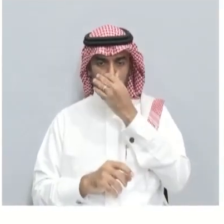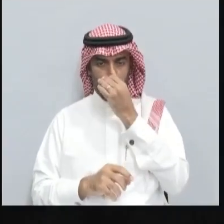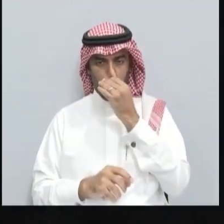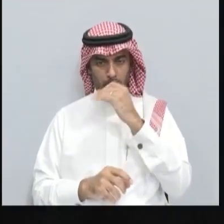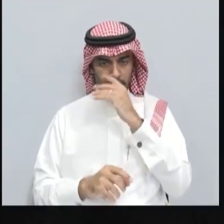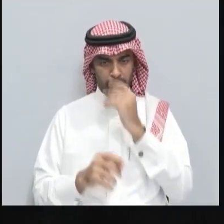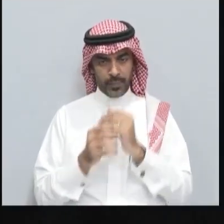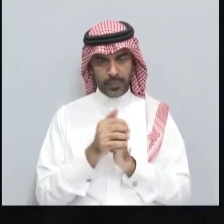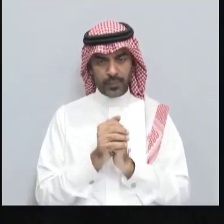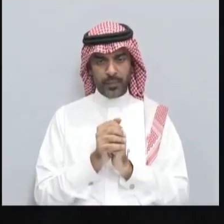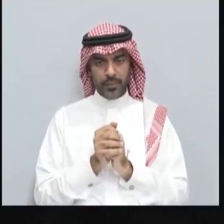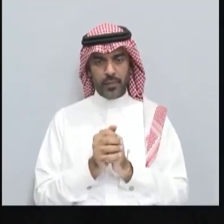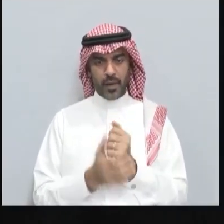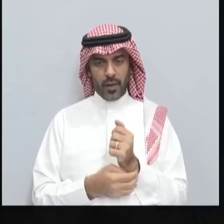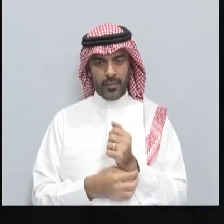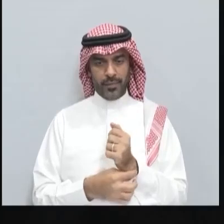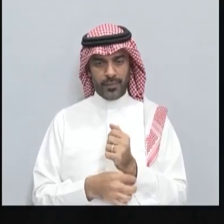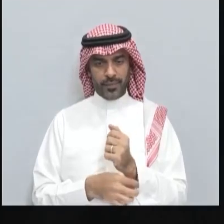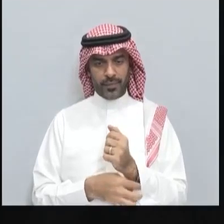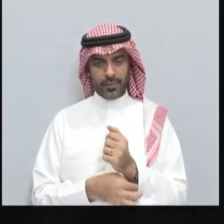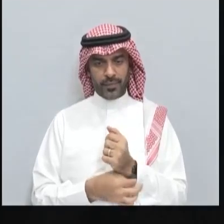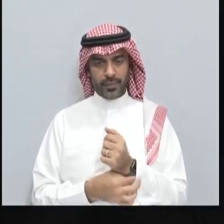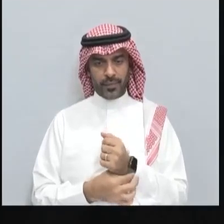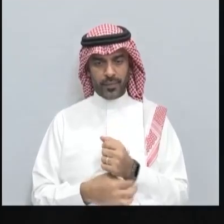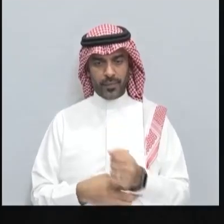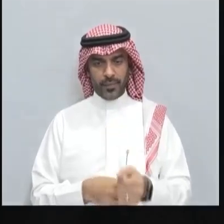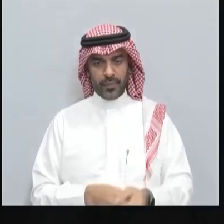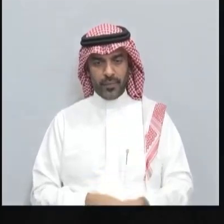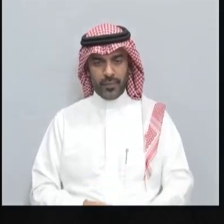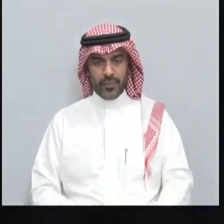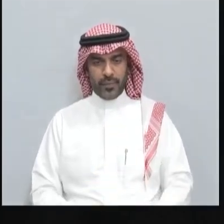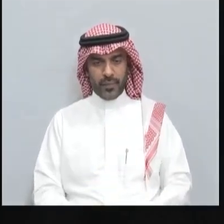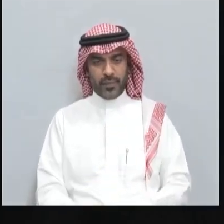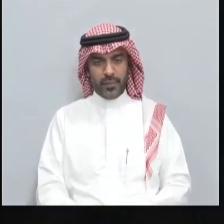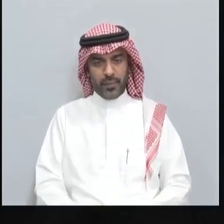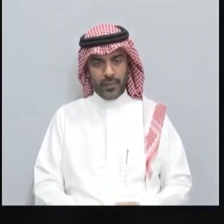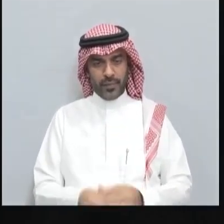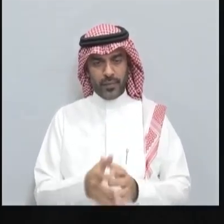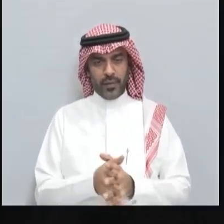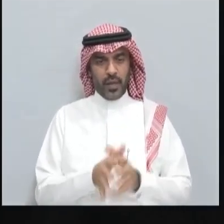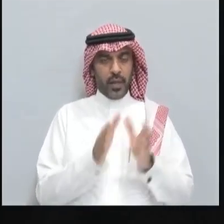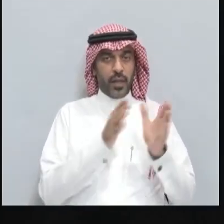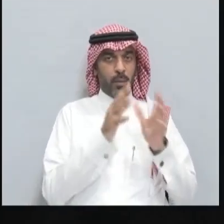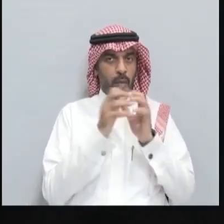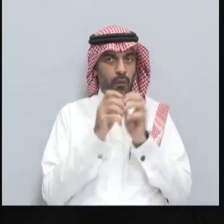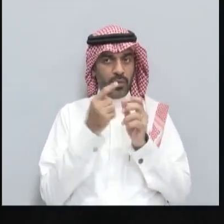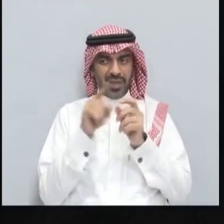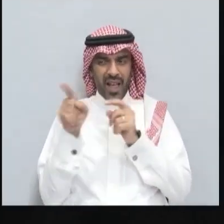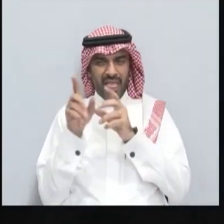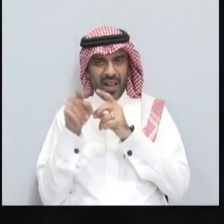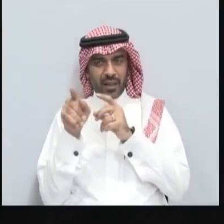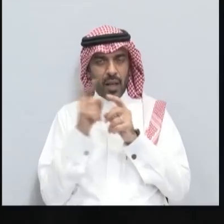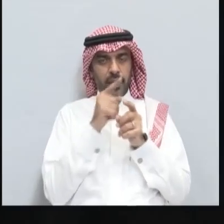القشره واعلى ماذا اعلى الستار هو يحدث فيها عندما تتكسر وعوده الحواف ثم تنتقل الموجات